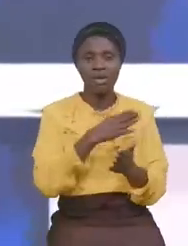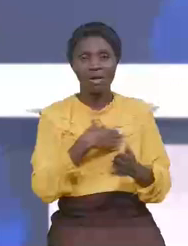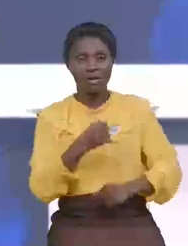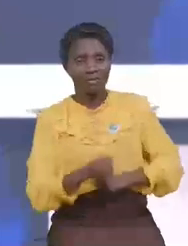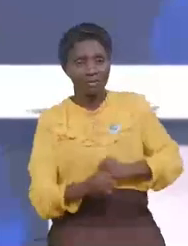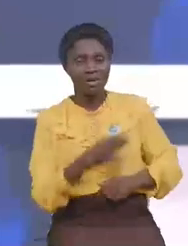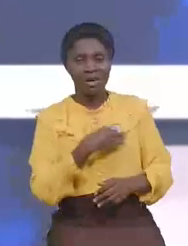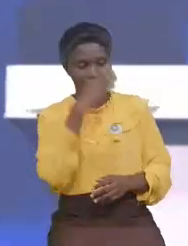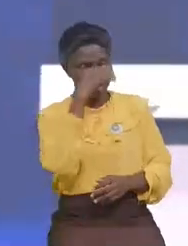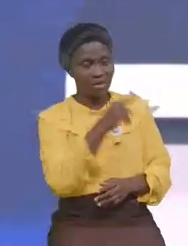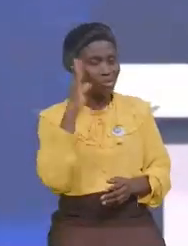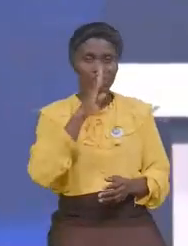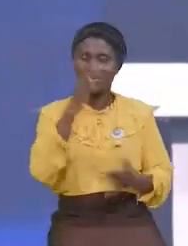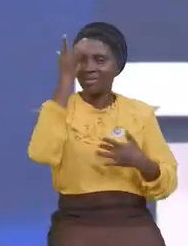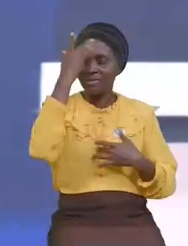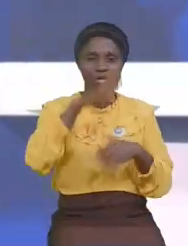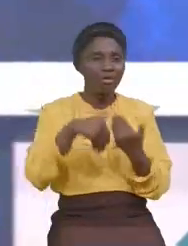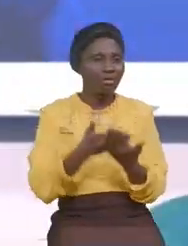Le pauvre est celui-là